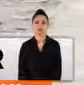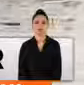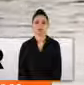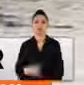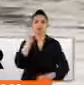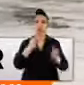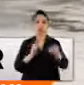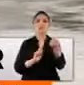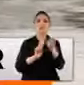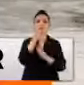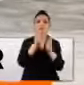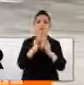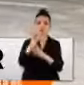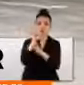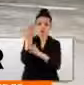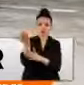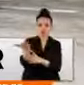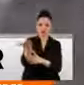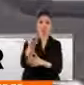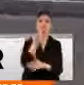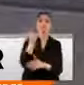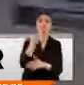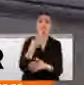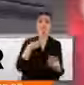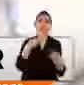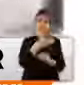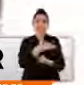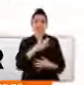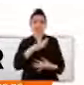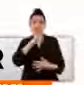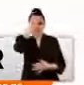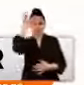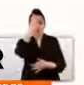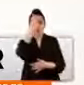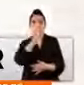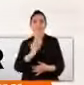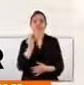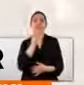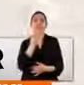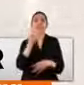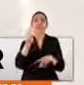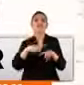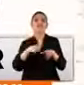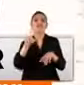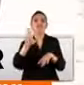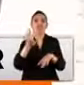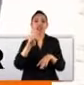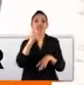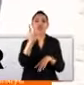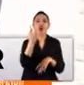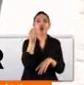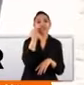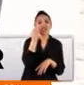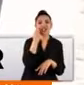Araç kullanmada ustalar, müşteriye karşı kibarlar. İşte Türkiye'deki 500 kadın valeden 4'ü. İşte